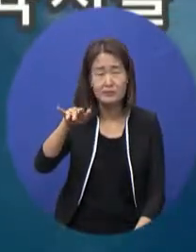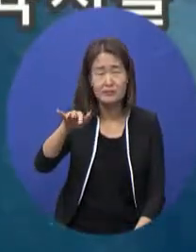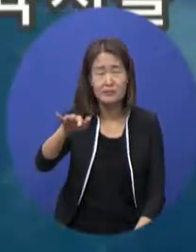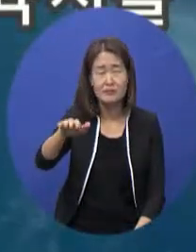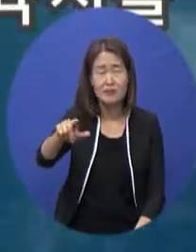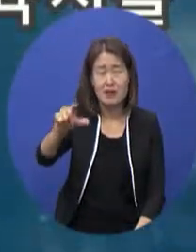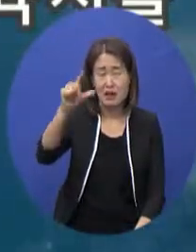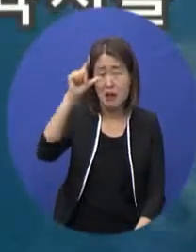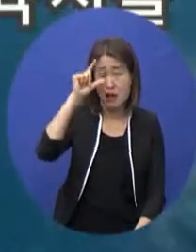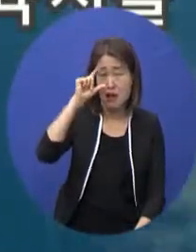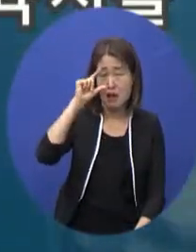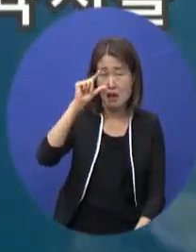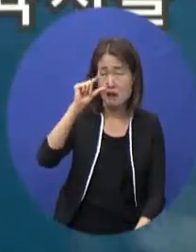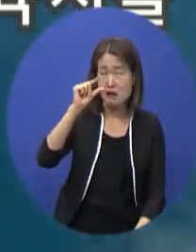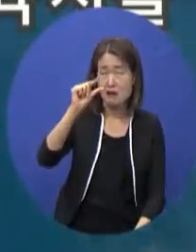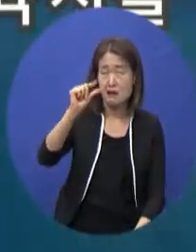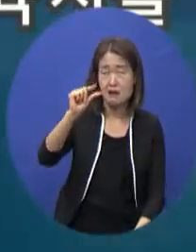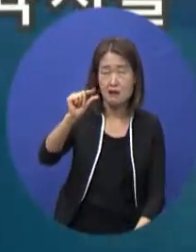그리운